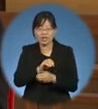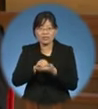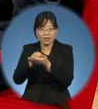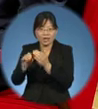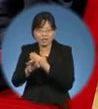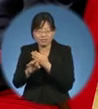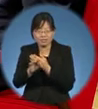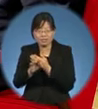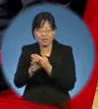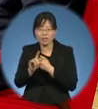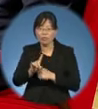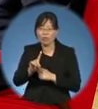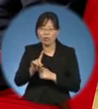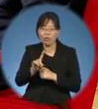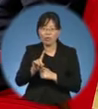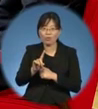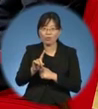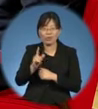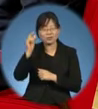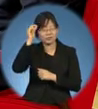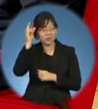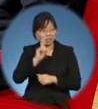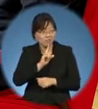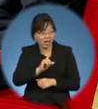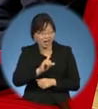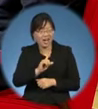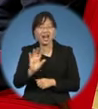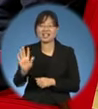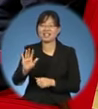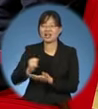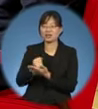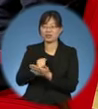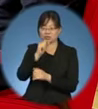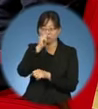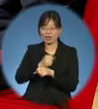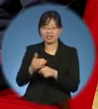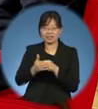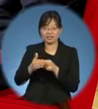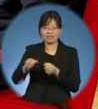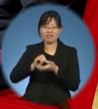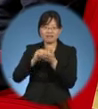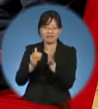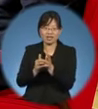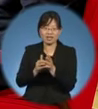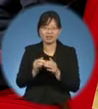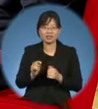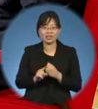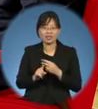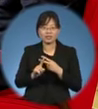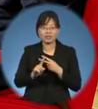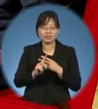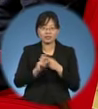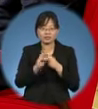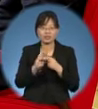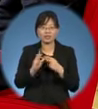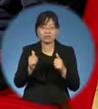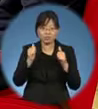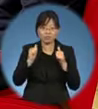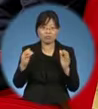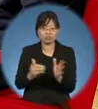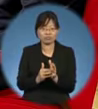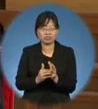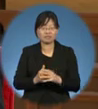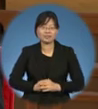유학 가신 건데 사실 운이 좋았겠죠. 예. 시험에 다행히 이제 돼가지고 갔는데 가서 중학교를 정상적으로 졸업을 했어요. 네,